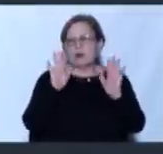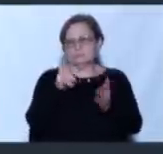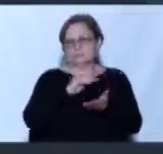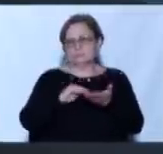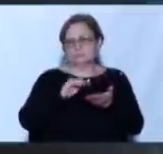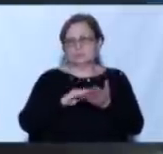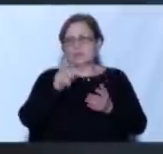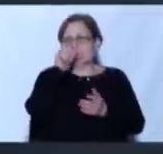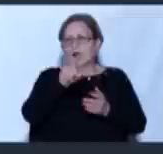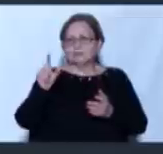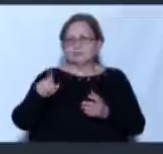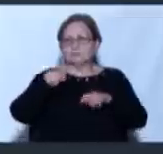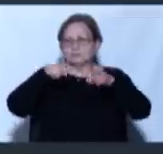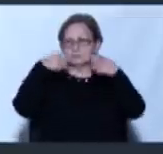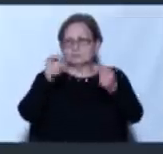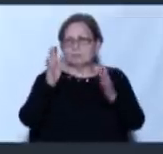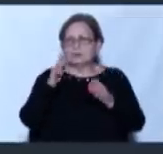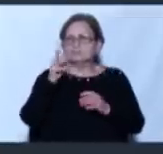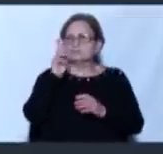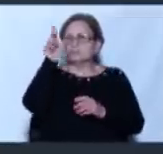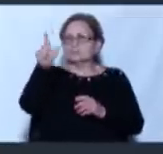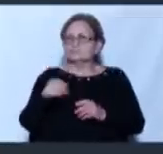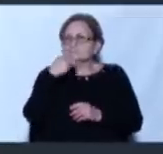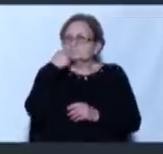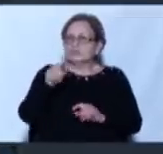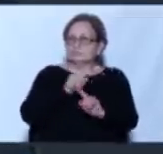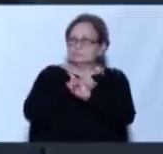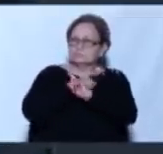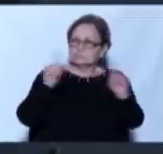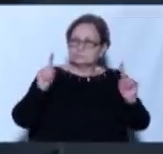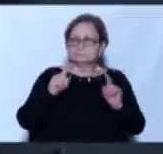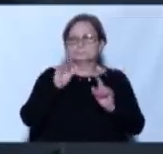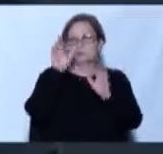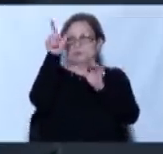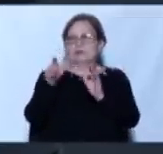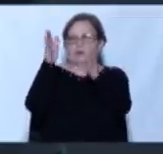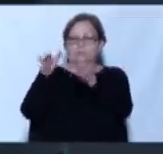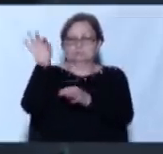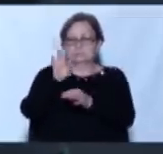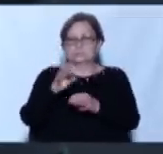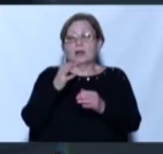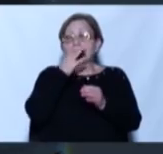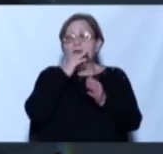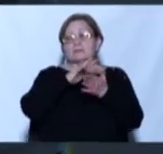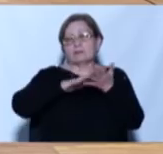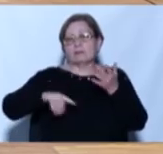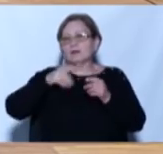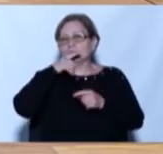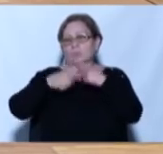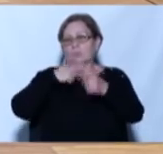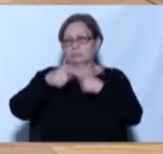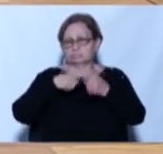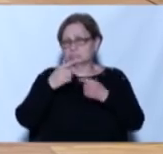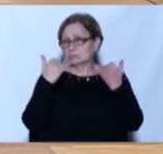ადამიანებს აწოდიდა მხოლოდ იდეალური ადამიანის სახეს. შემდეგ გავიდა ხანი და თქვენ ასევე ისწავლეთ და არის